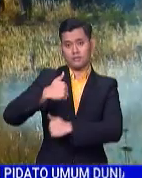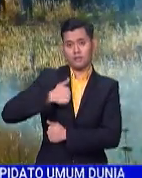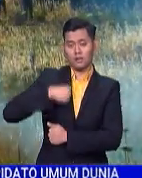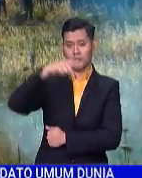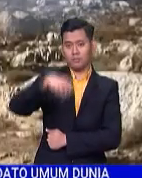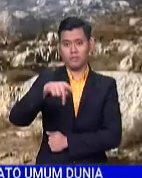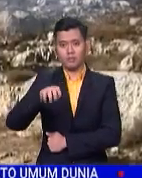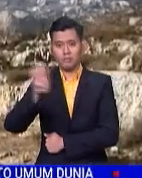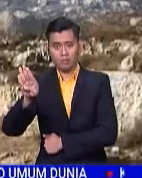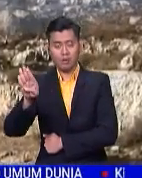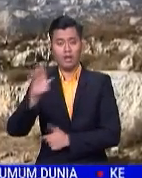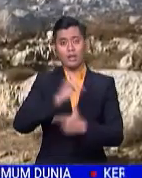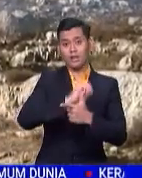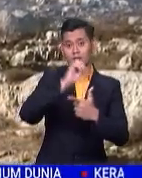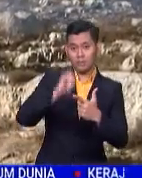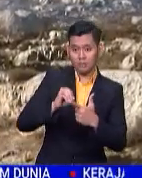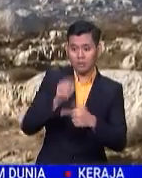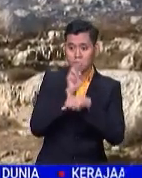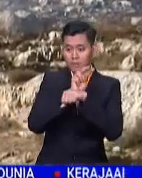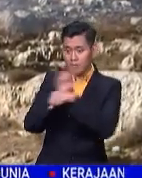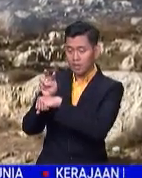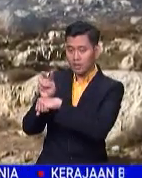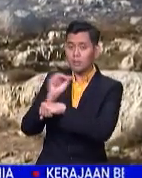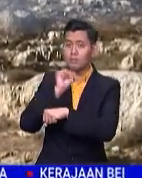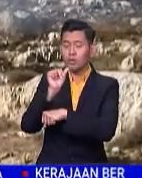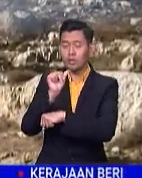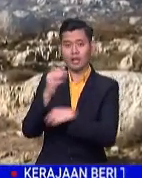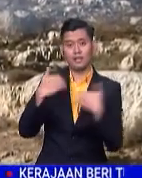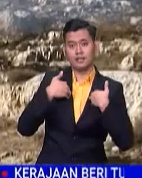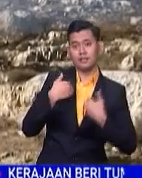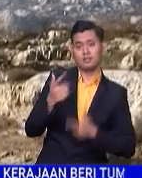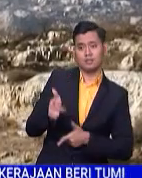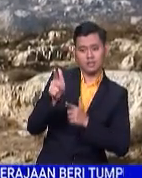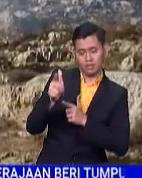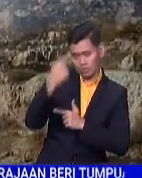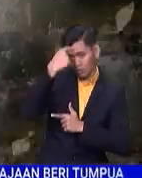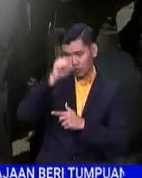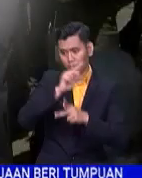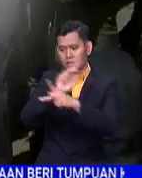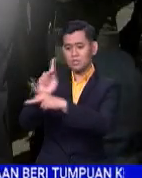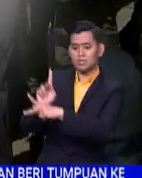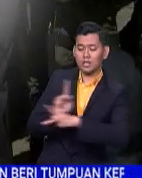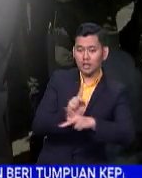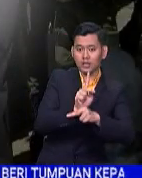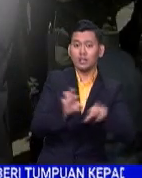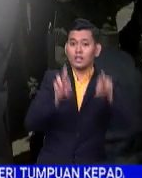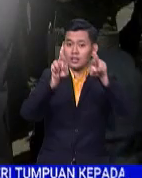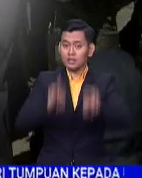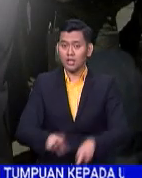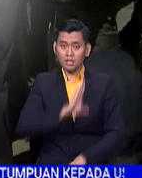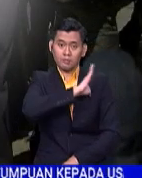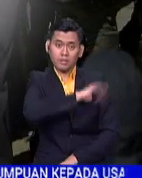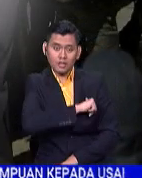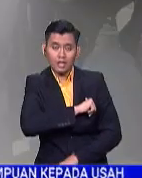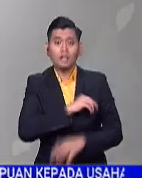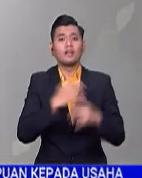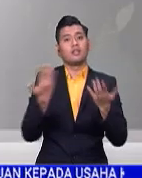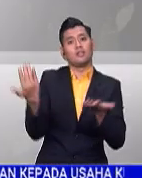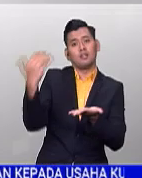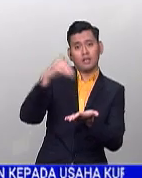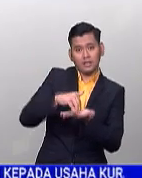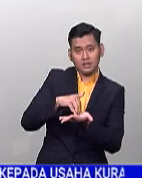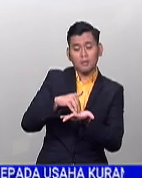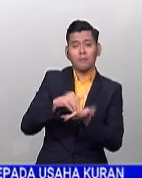atau pemerhati tidak bersenjata bagi meningkatkan perlindungan ke atas rakyat Palestin. Sekali lagi, Malaysia